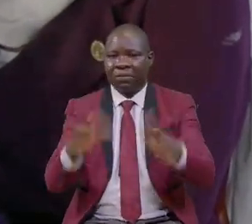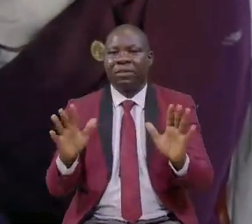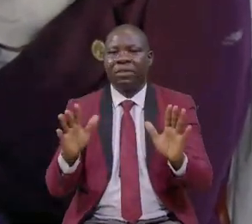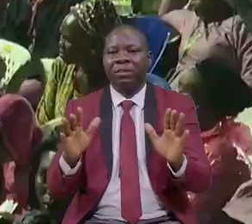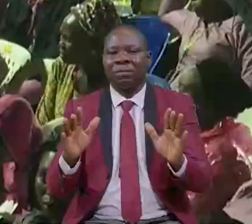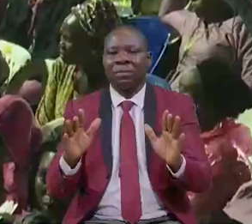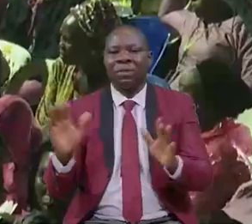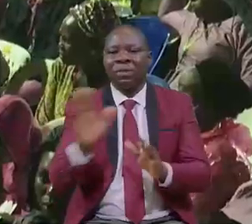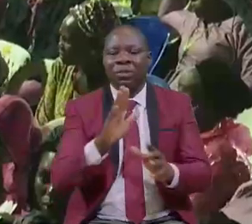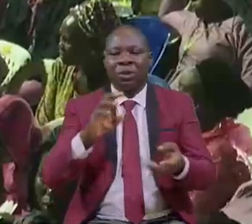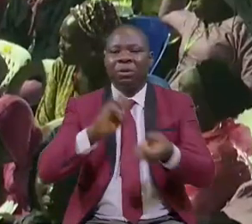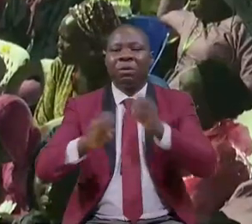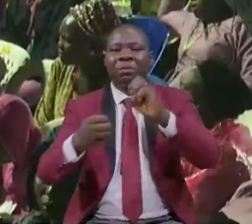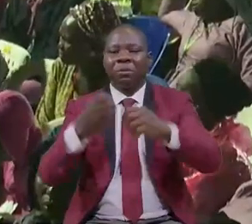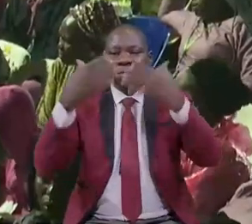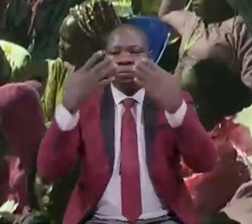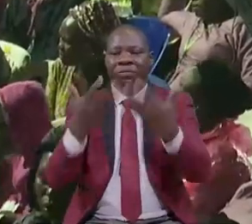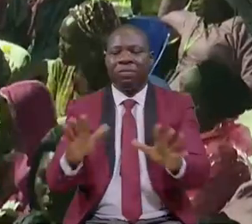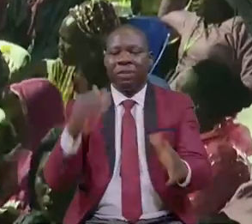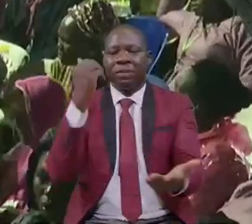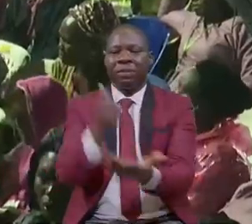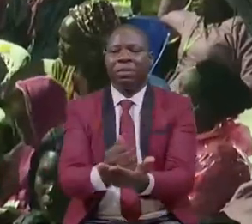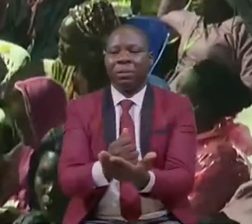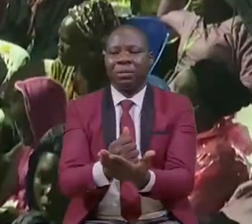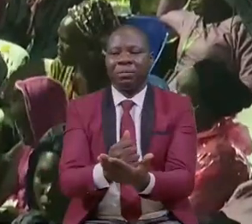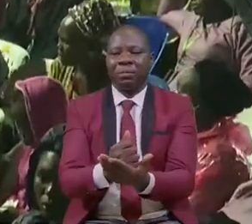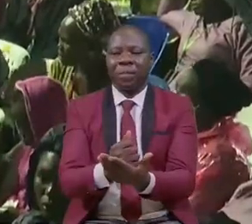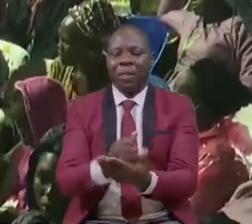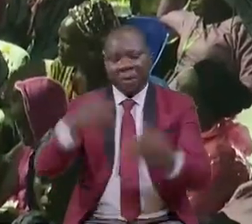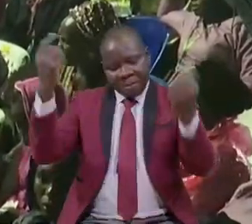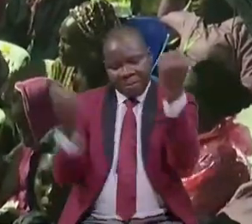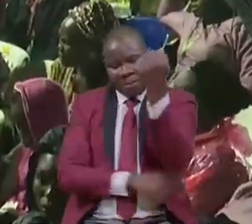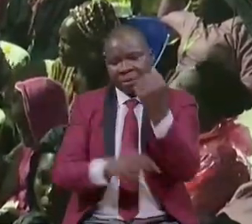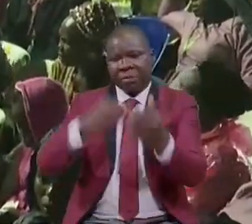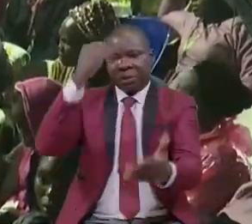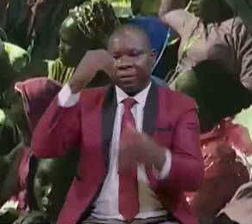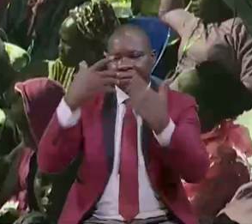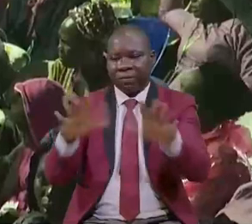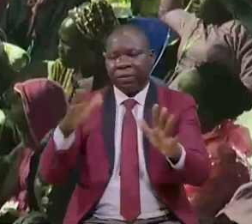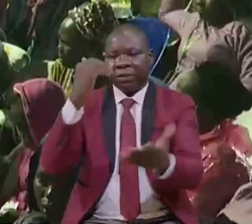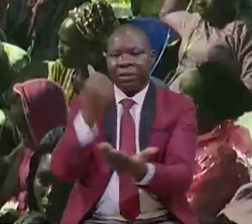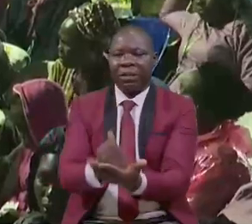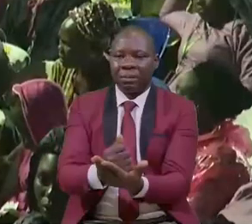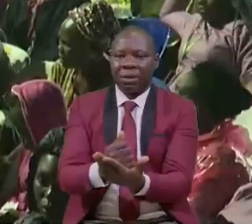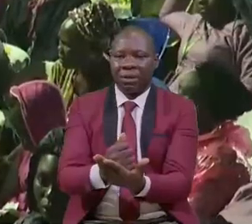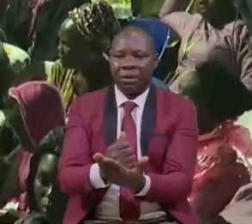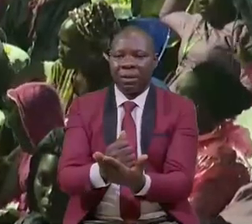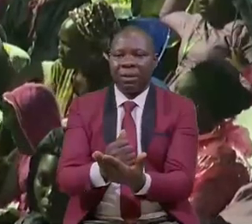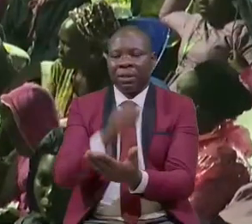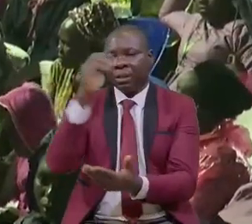cri tes problèmes sont terminés le châtiment est terminé